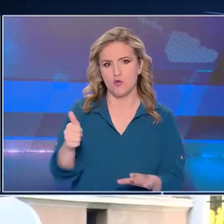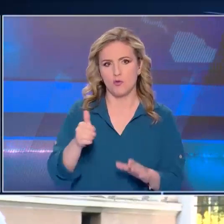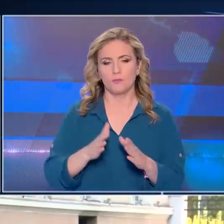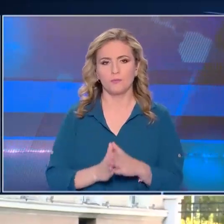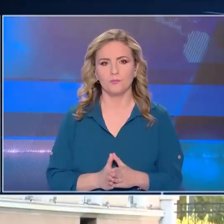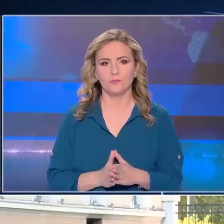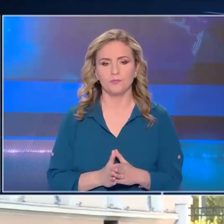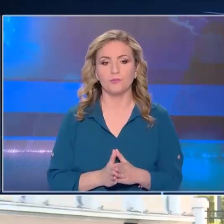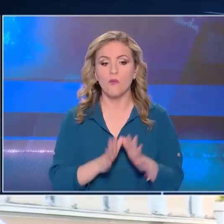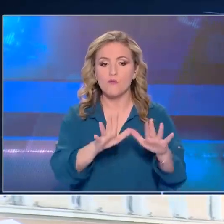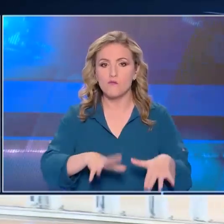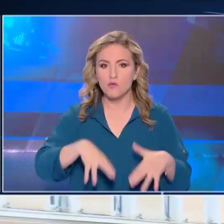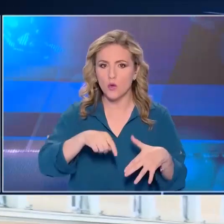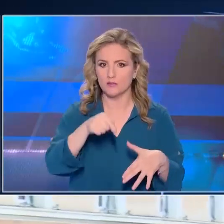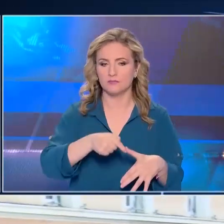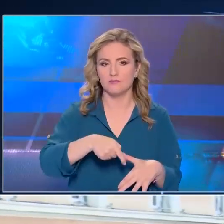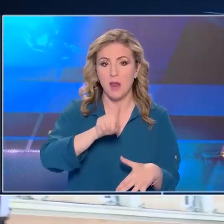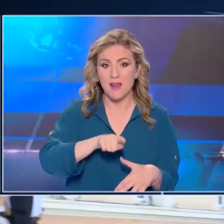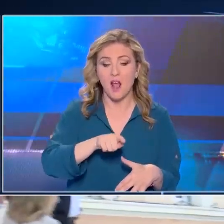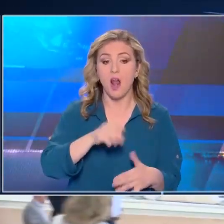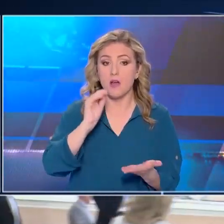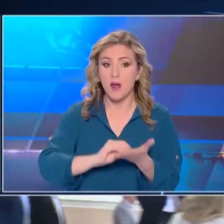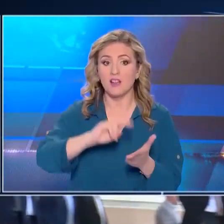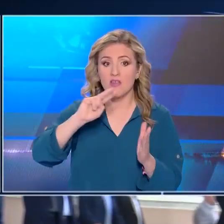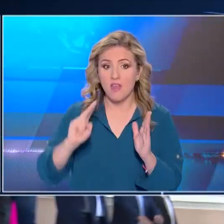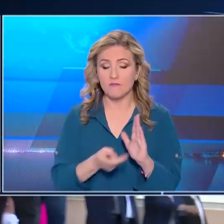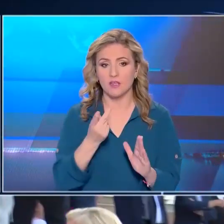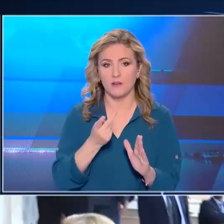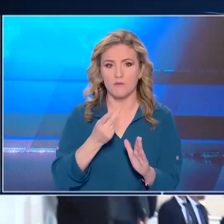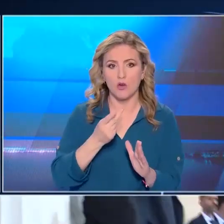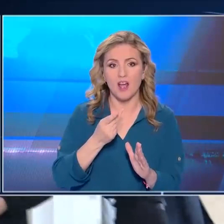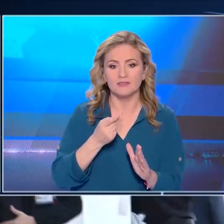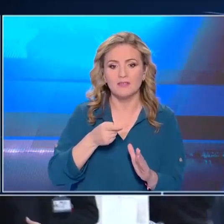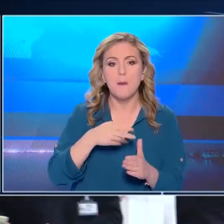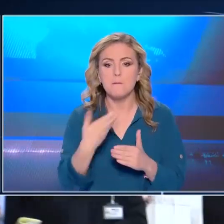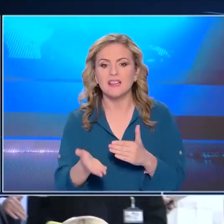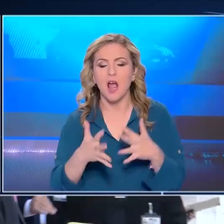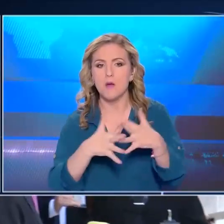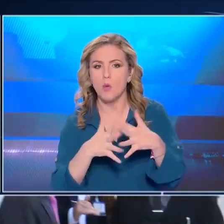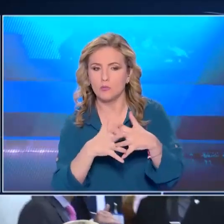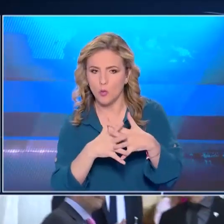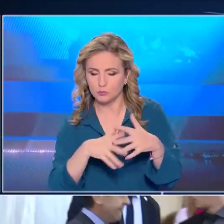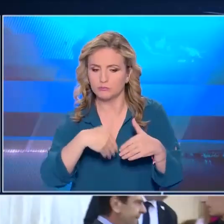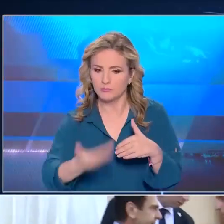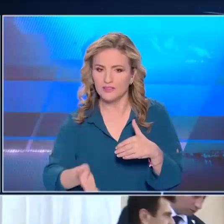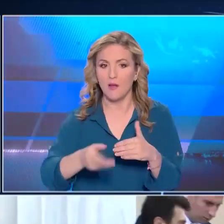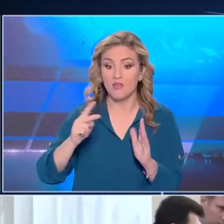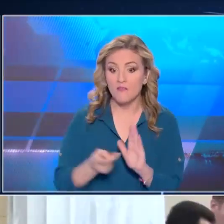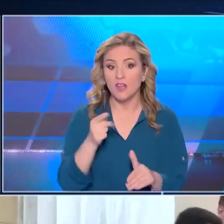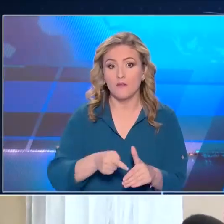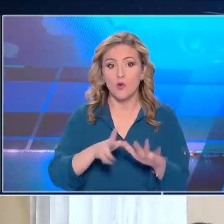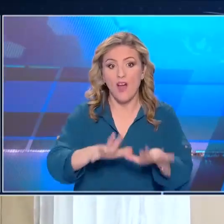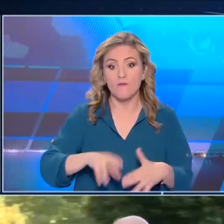Μία βραχύβια σε διάρκεια Βουλή που όμως είναι για δεύτερη φορά στα χρονικά της μεταπολίτευσης στη χώρα μας, Στέλλα.